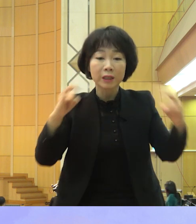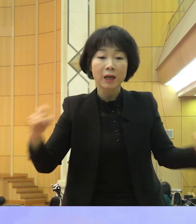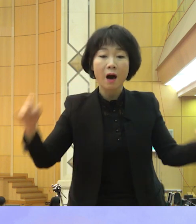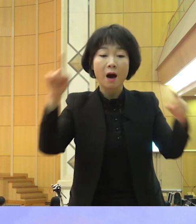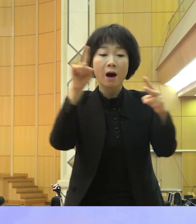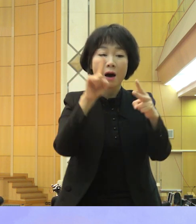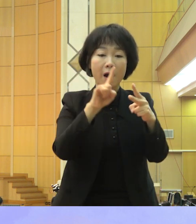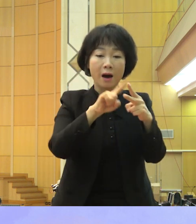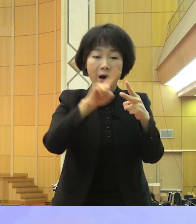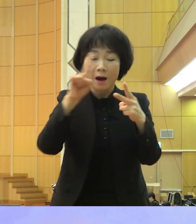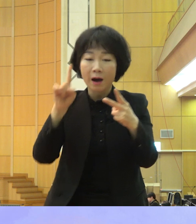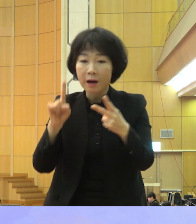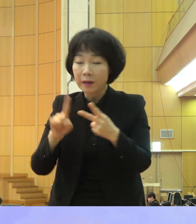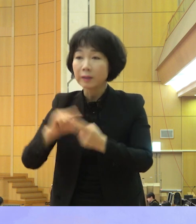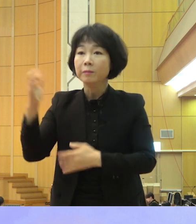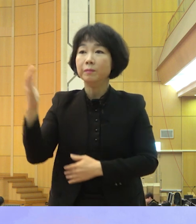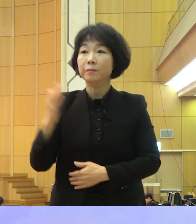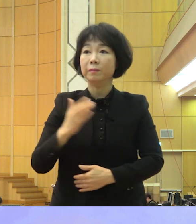궁궐이나